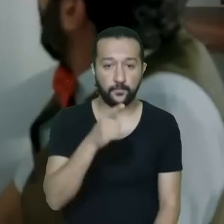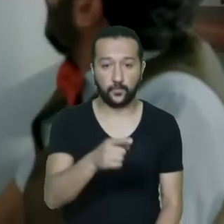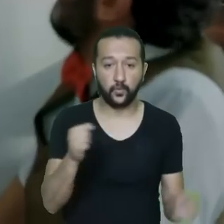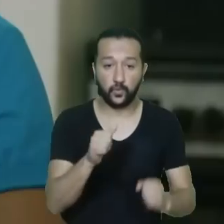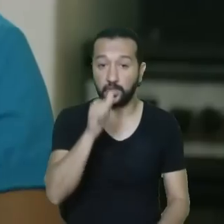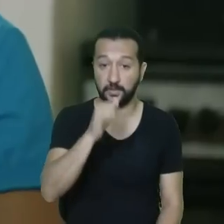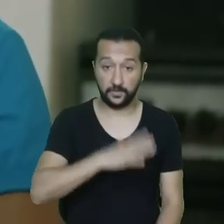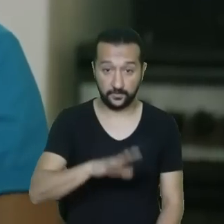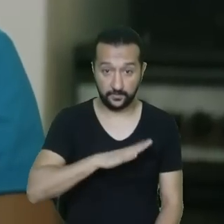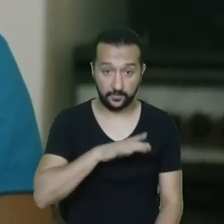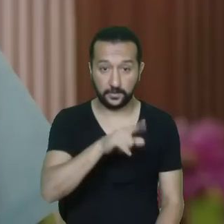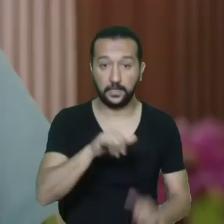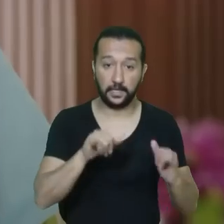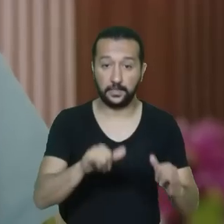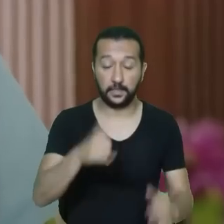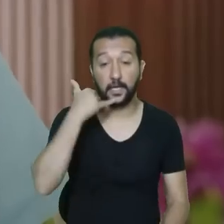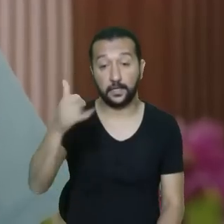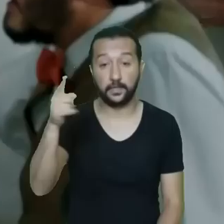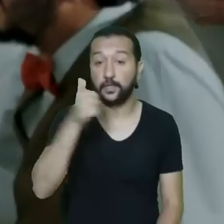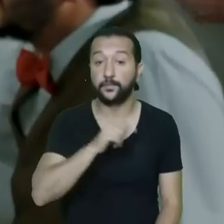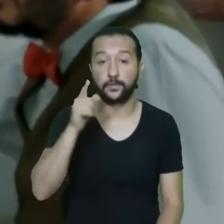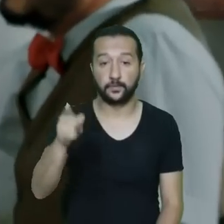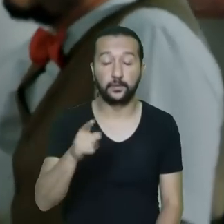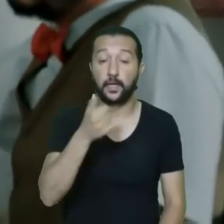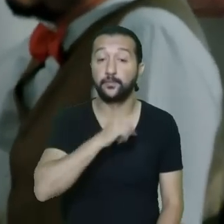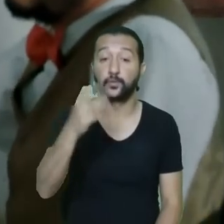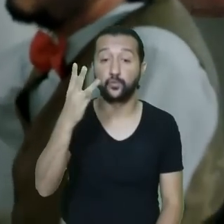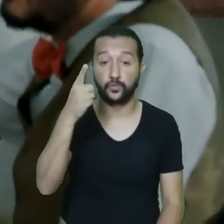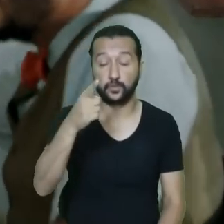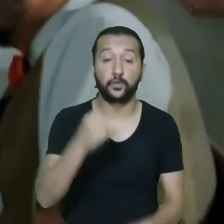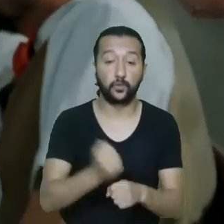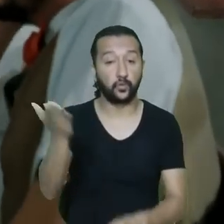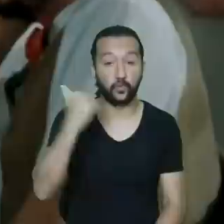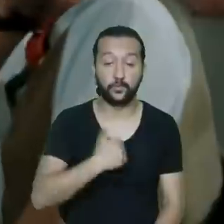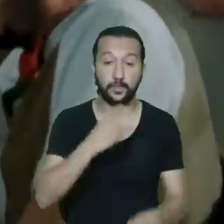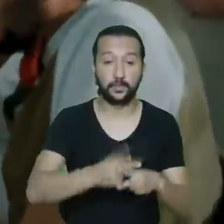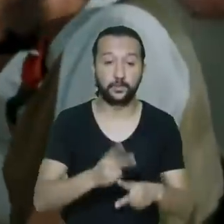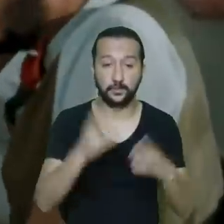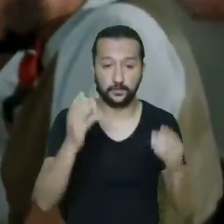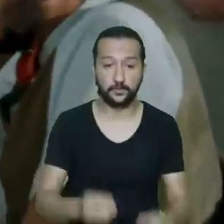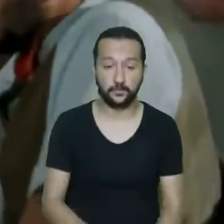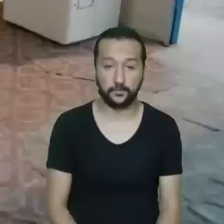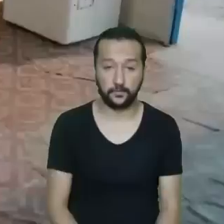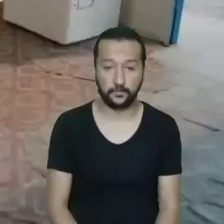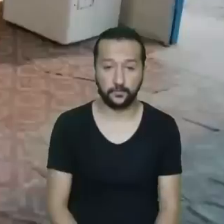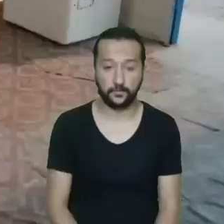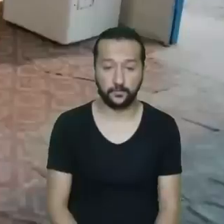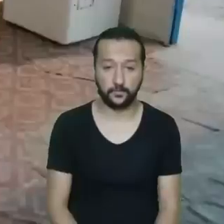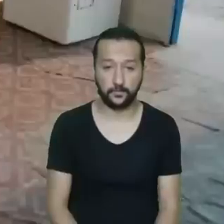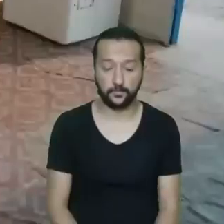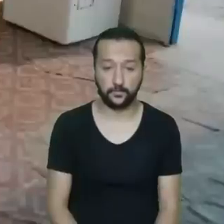Soğuk bir şey içecek var mı? Hani ara İsa abi. İsa abi üçten koruk gönderimi. Acil.